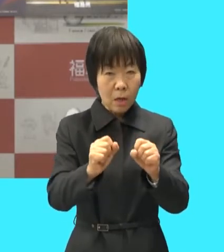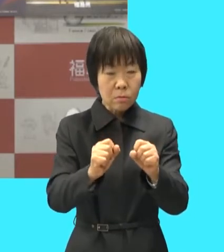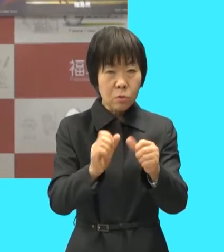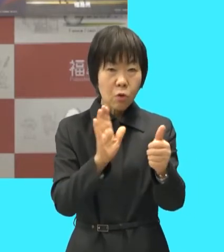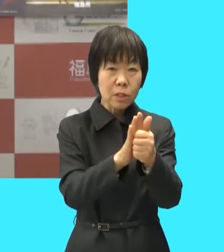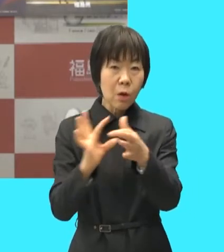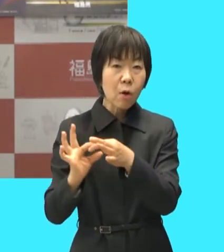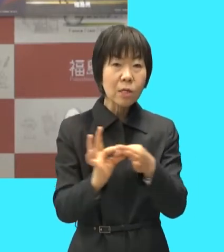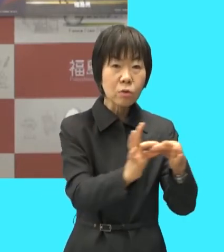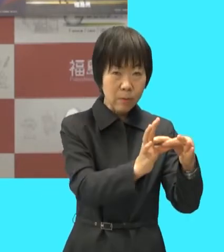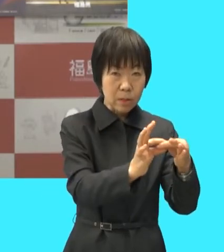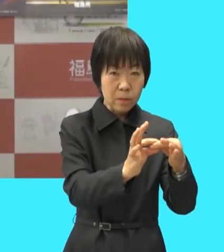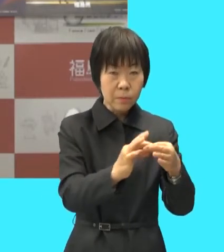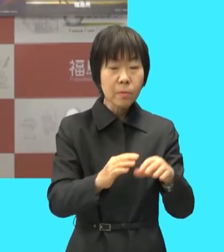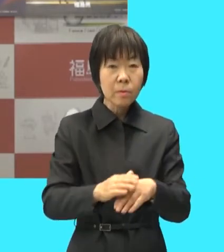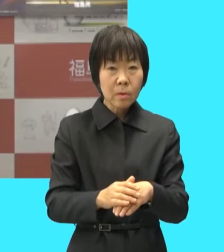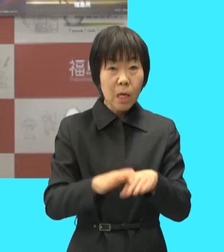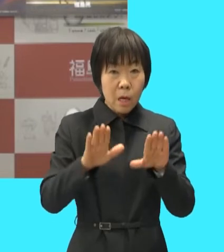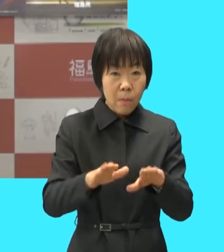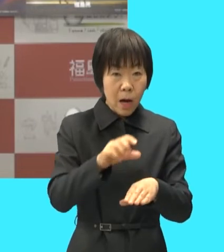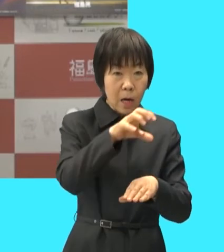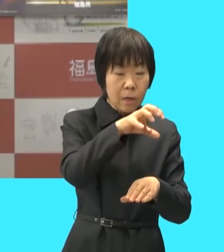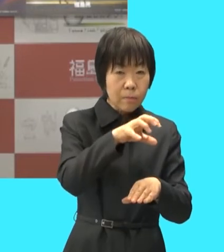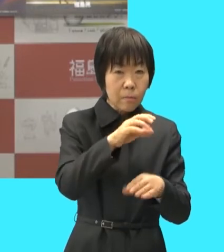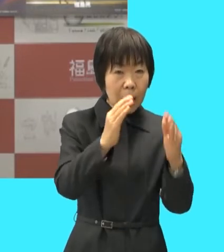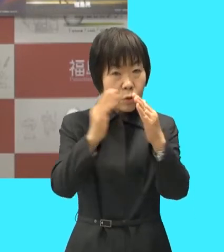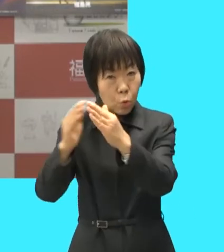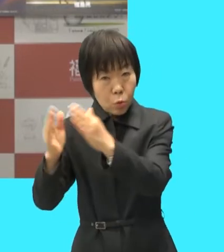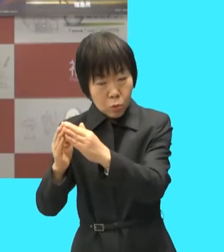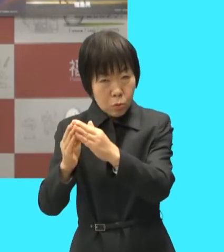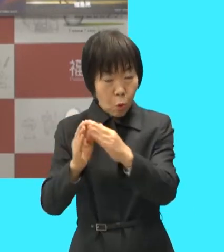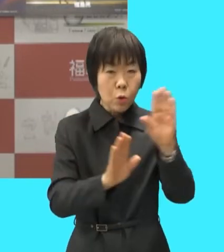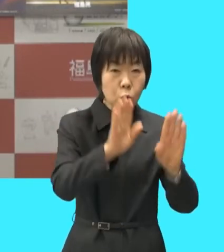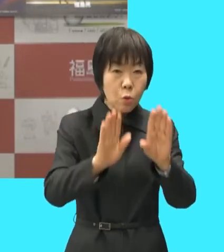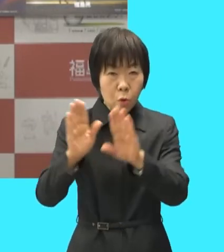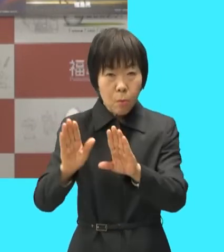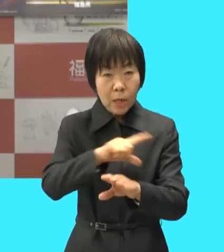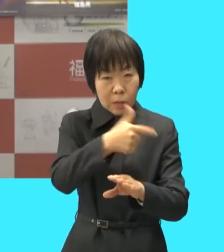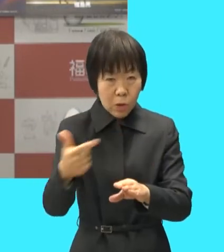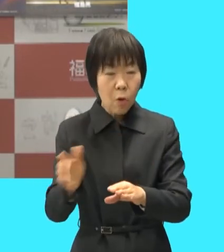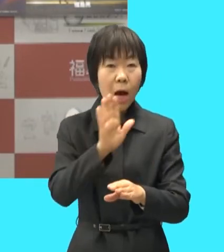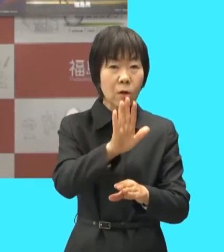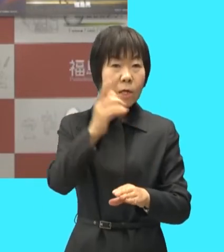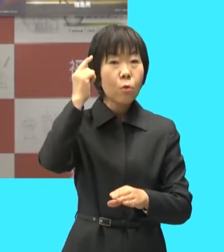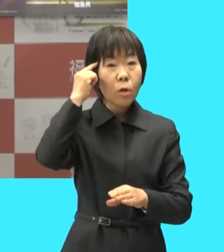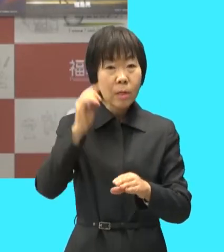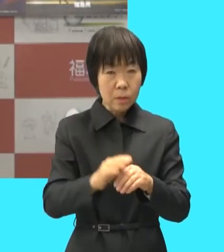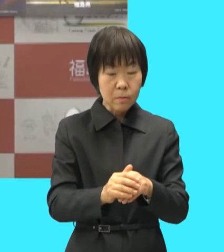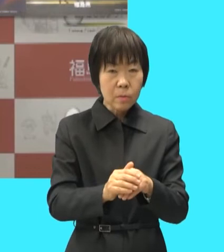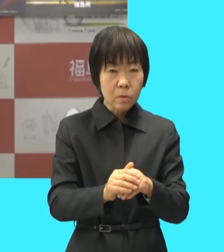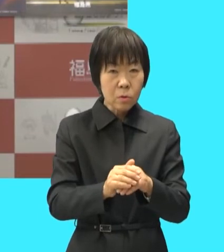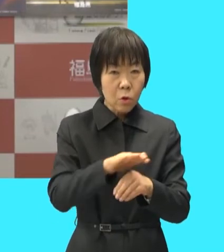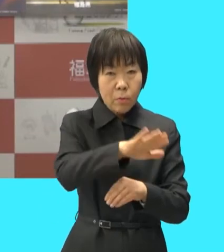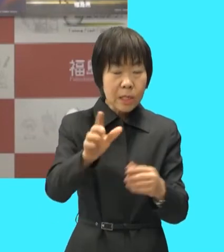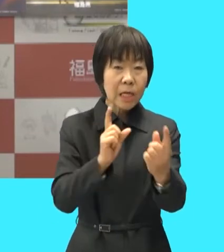ているところであります。今それぞれのご世帯、それぞれの状況もあろうかと思います。そういった方々に対